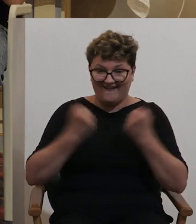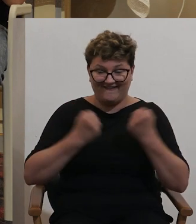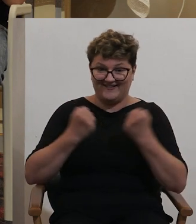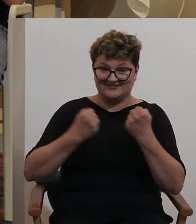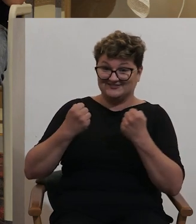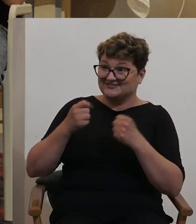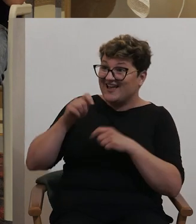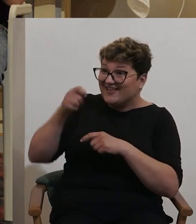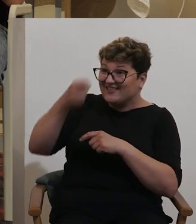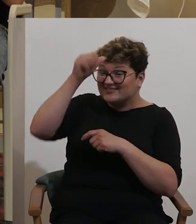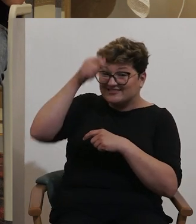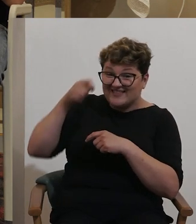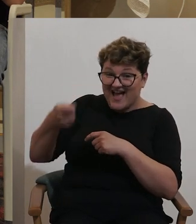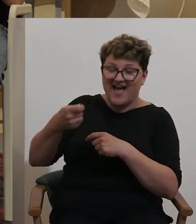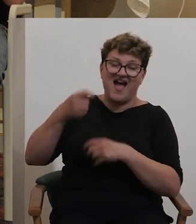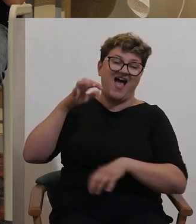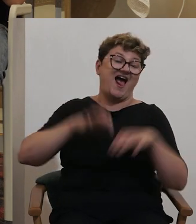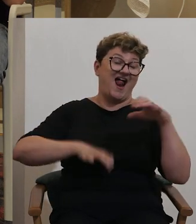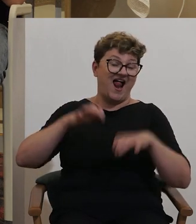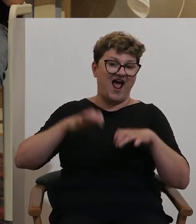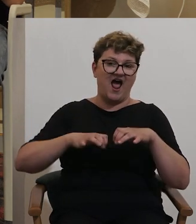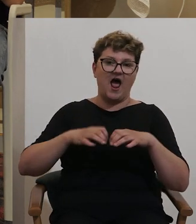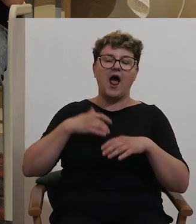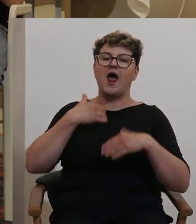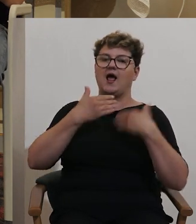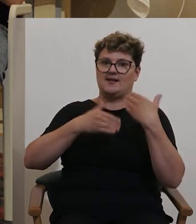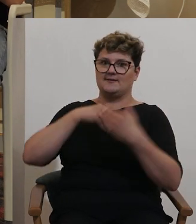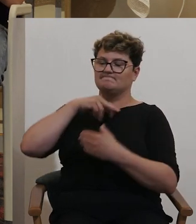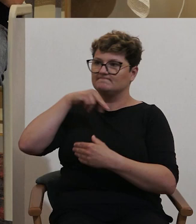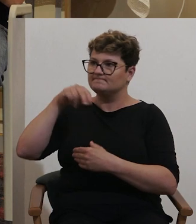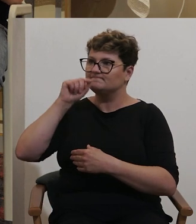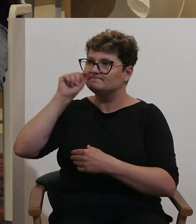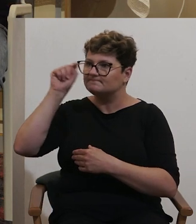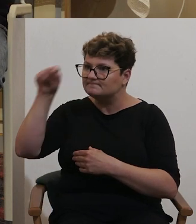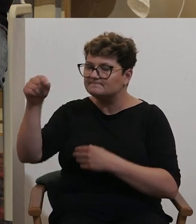ten pomnik się tak nazywa. Ale kiedy podszedł do niego,